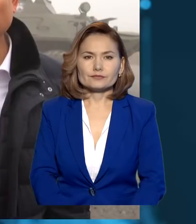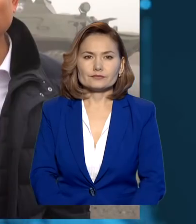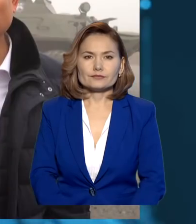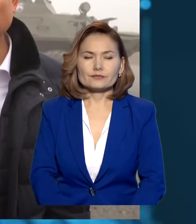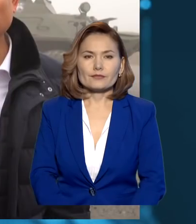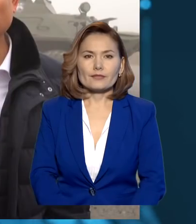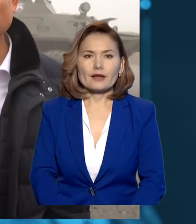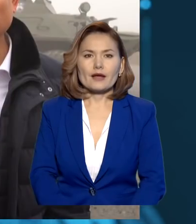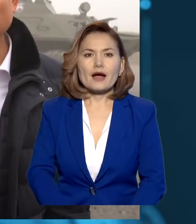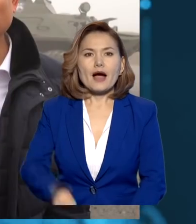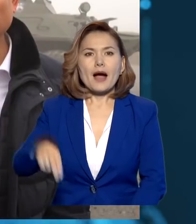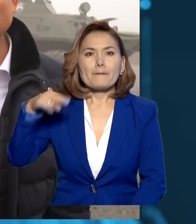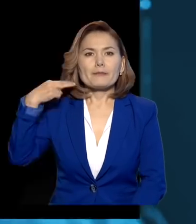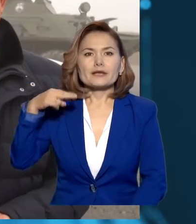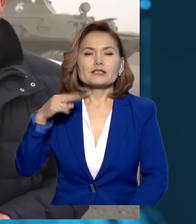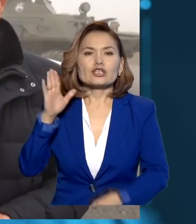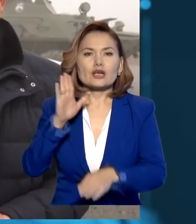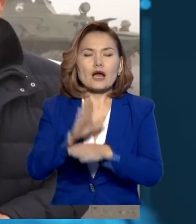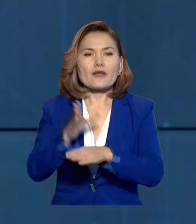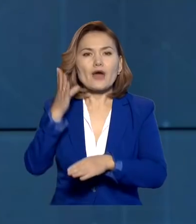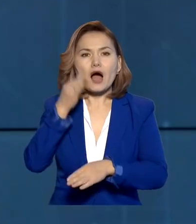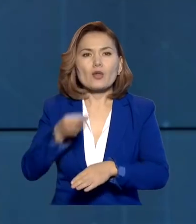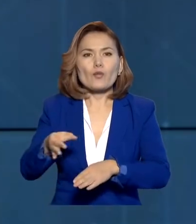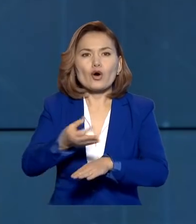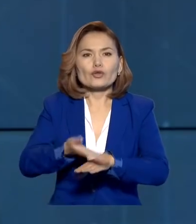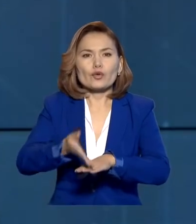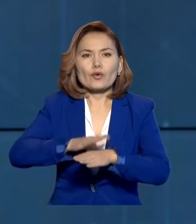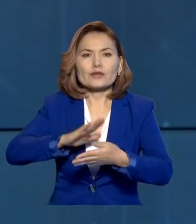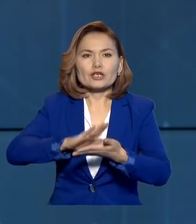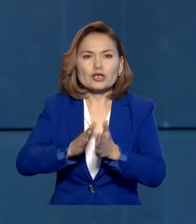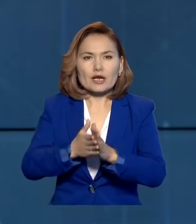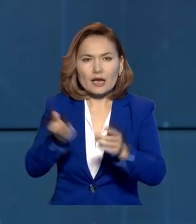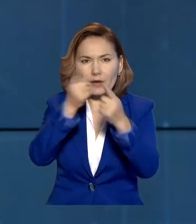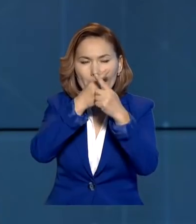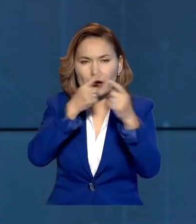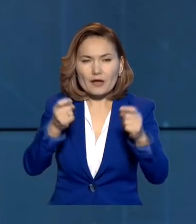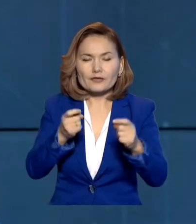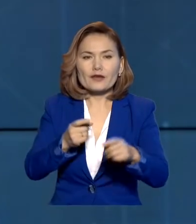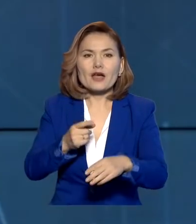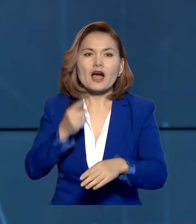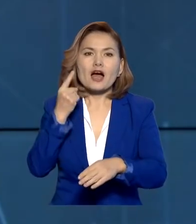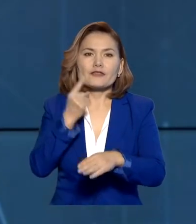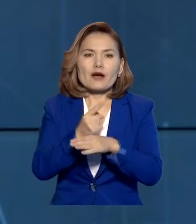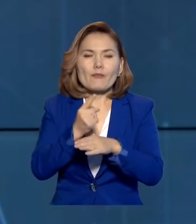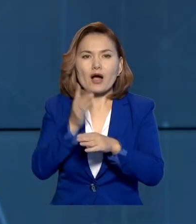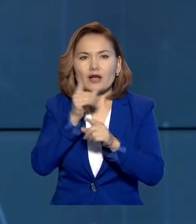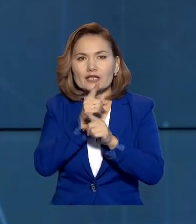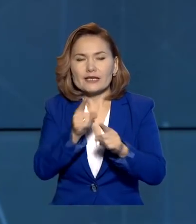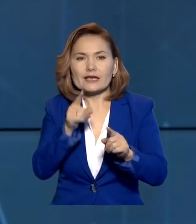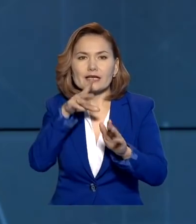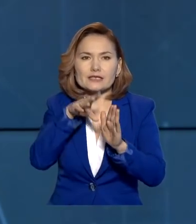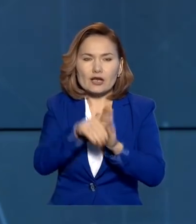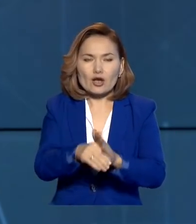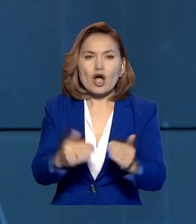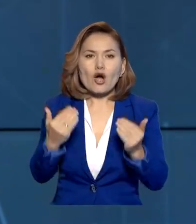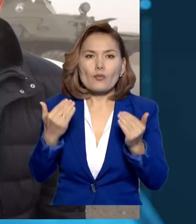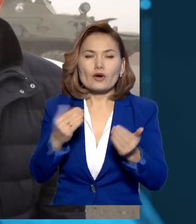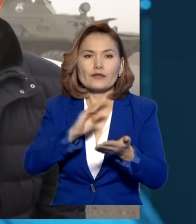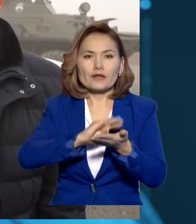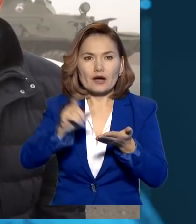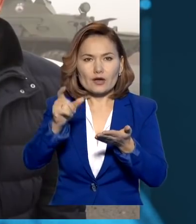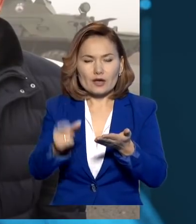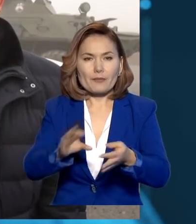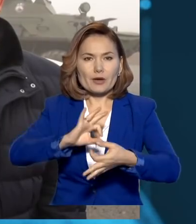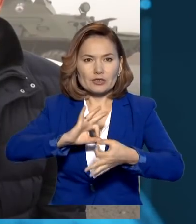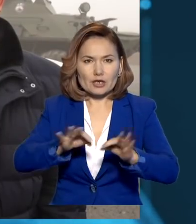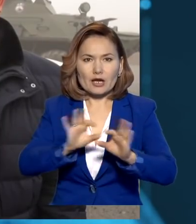Жалғастырамыз. Президент жарлығымен Алматы облысында да төтенше жағдай жарияланды. Коменданттық сағат енгізілді. Бұл жөнінде тілшіміз Қуаныш Қанатұлы